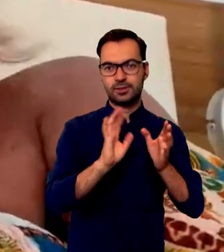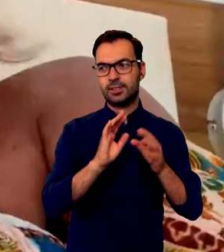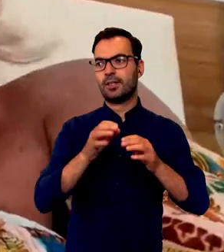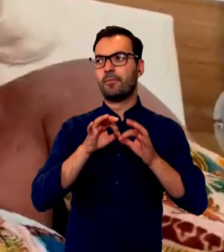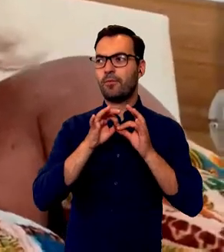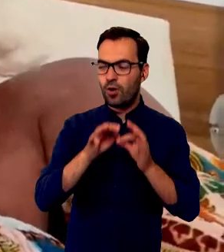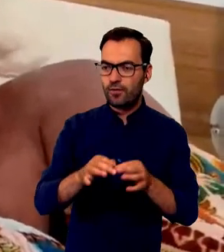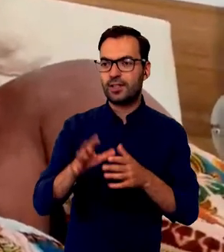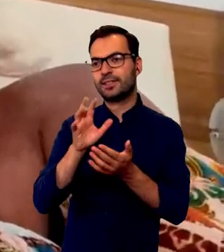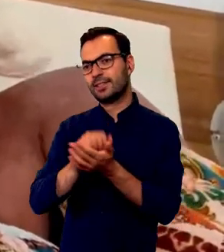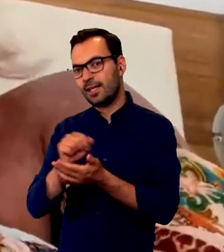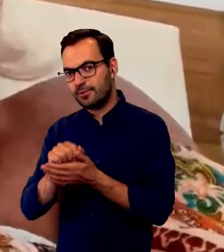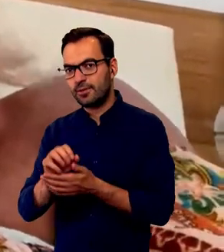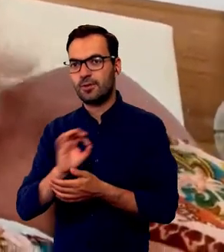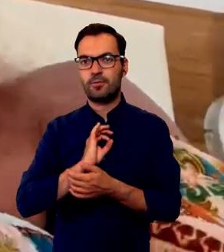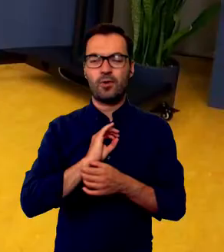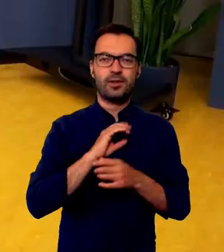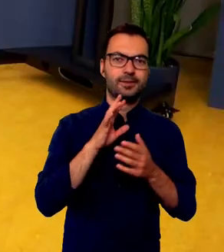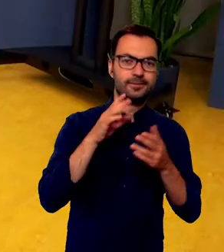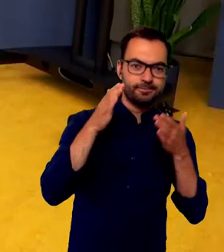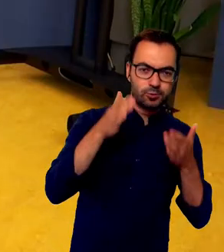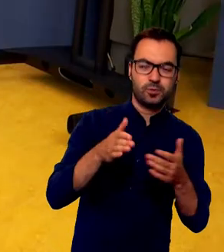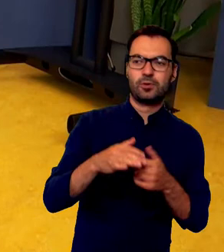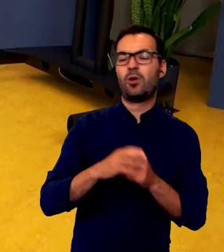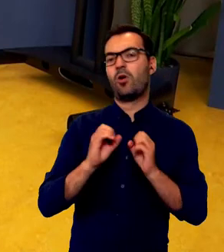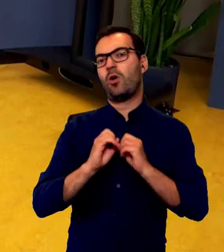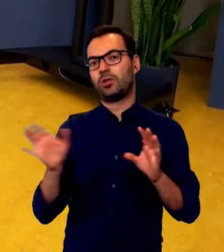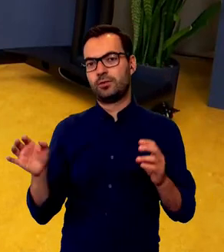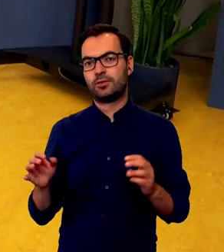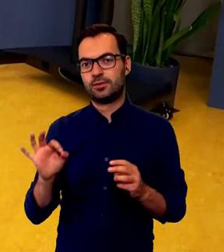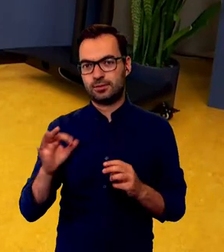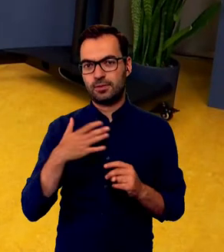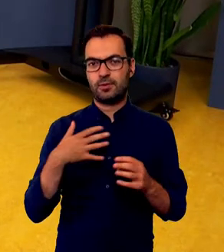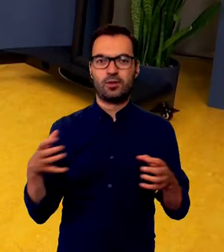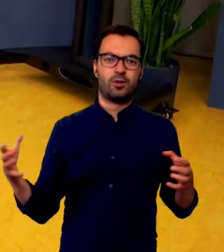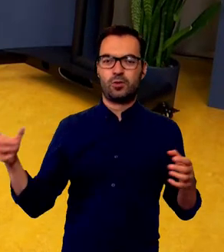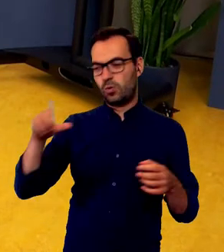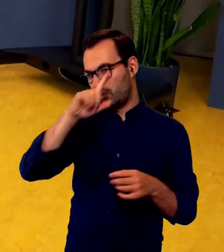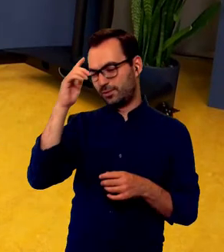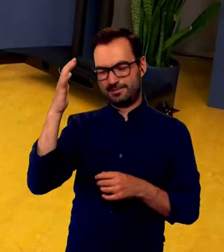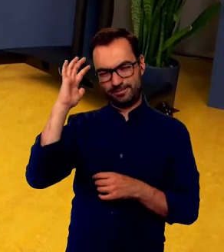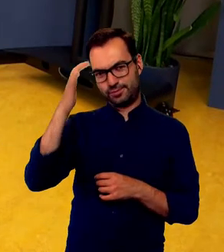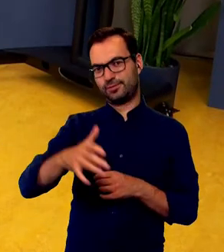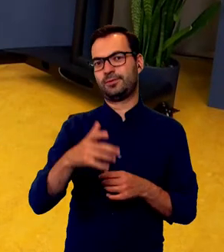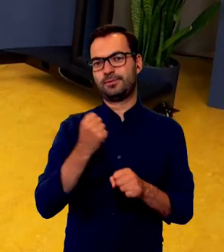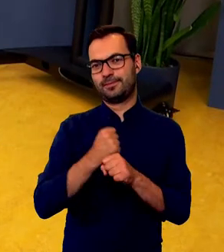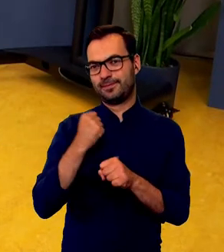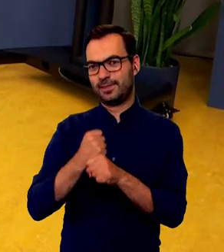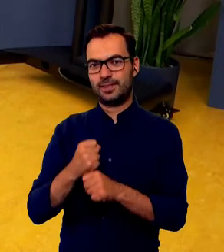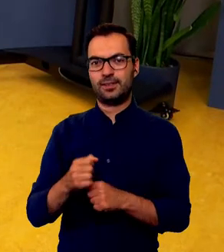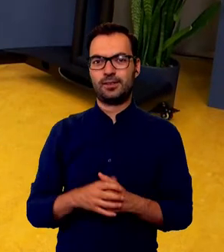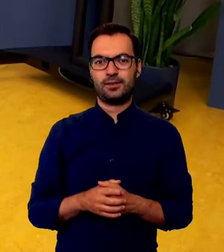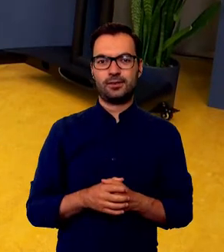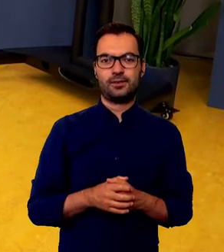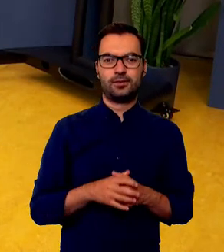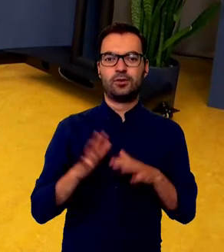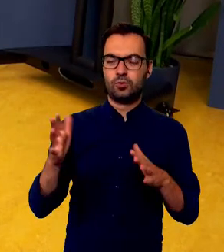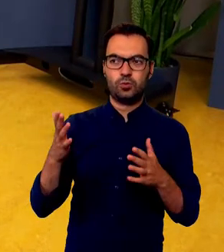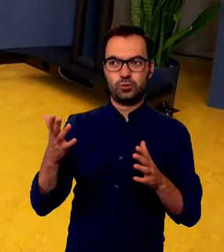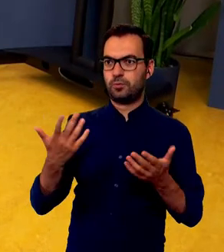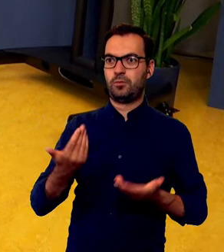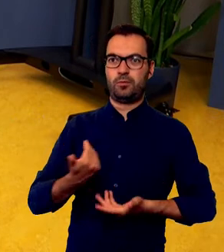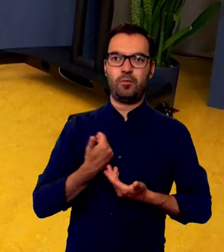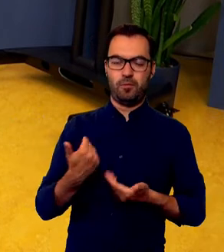dalej prowadzenia, ona wymaga dalej mojej ręki. Oczywiście dzisiaj jest sztab ludzi, który pracuje, dzisiaj jest sztab ludzi, który z bardzo rzeczy mnie